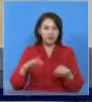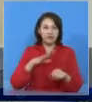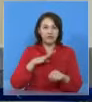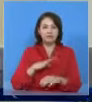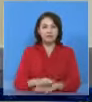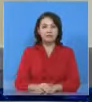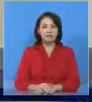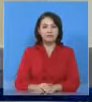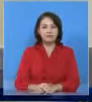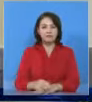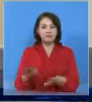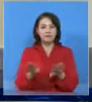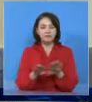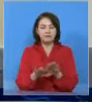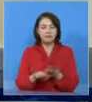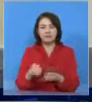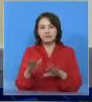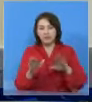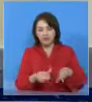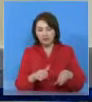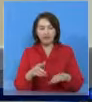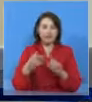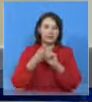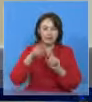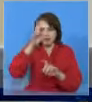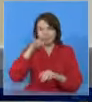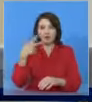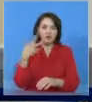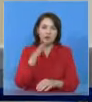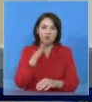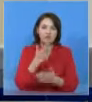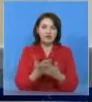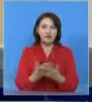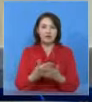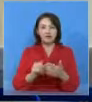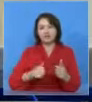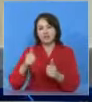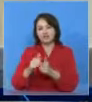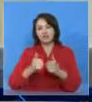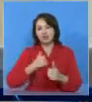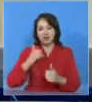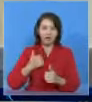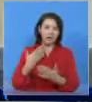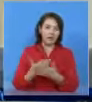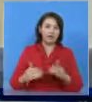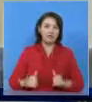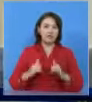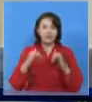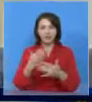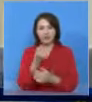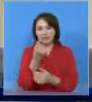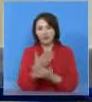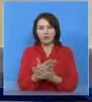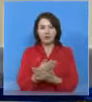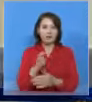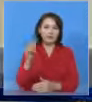отырмыз. Сонымен қатар сәл кейінірек ел тәуелсіздігінің 30 жылдығы арасында алаш қайраткеріне арналған азаттықтың